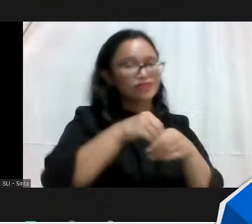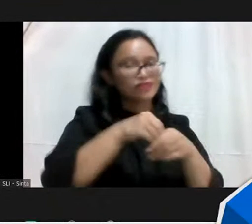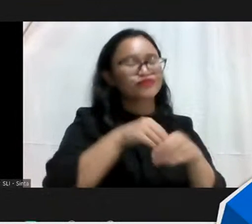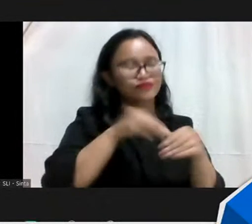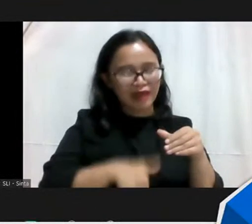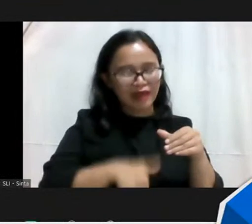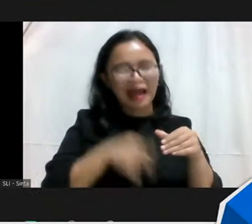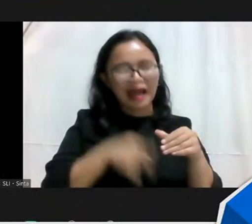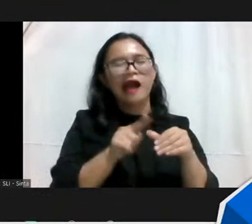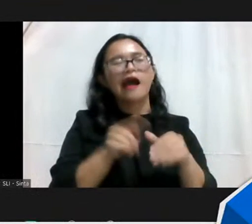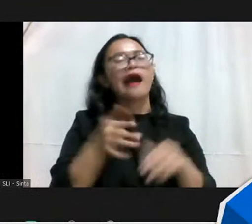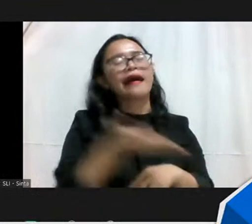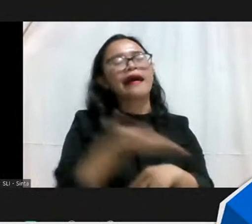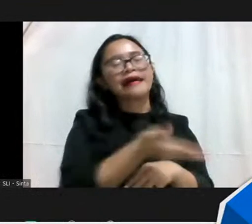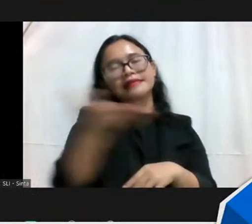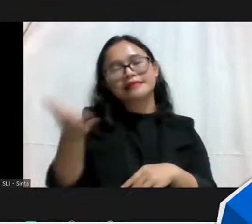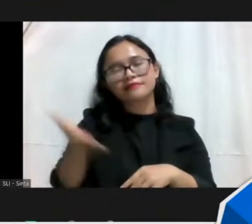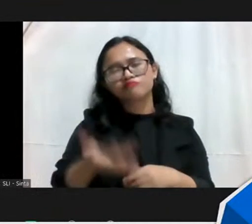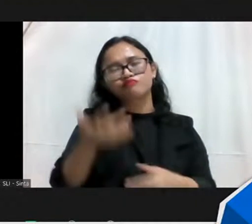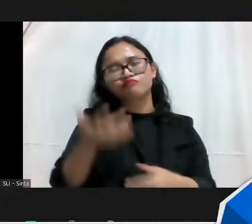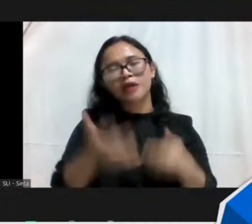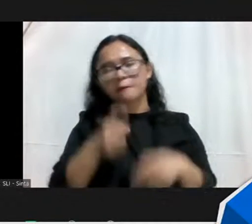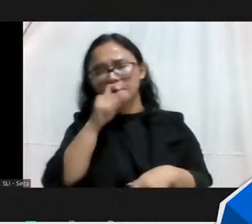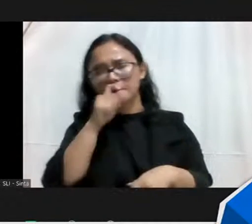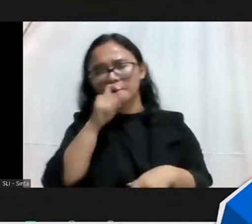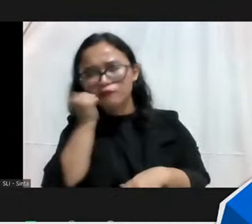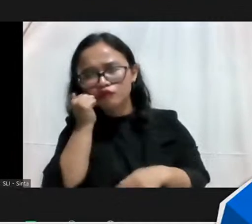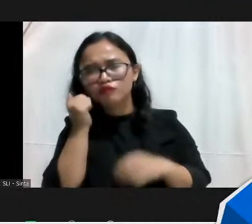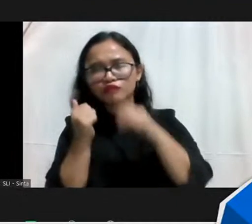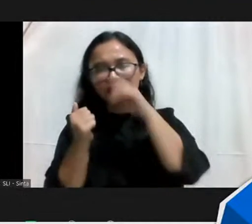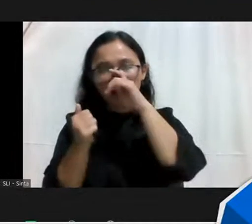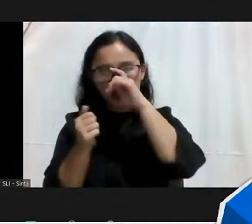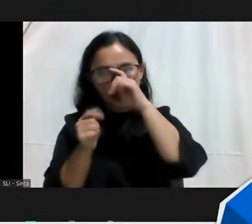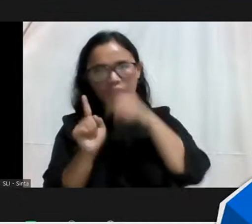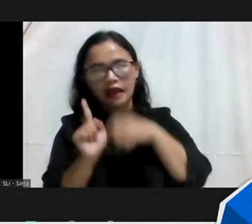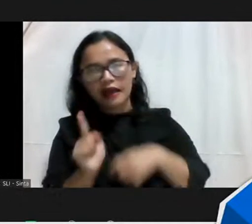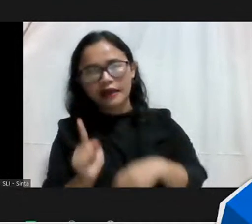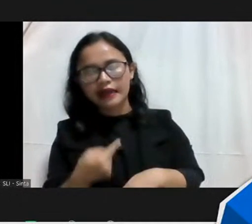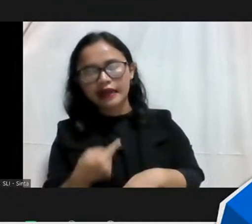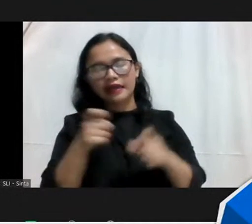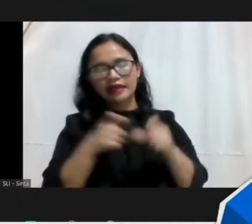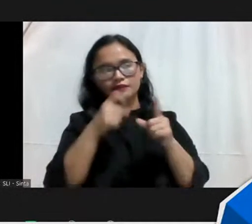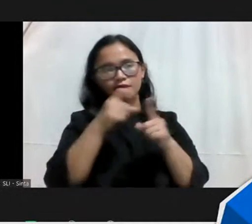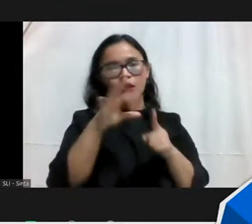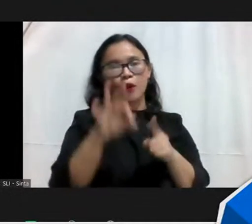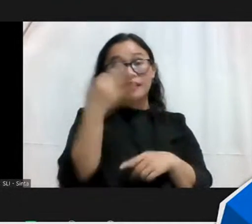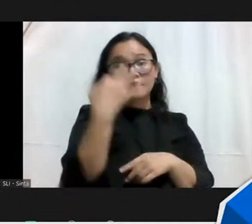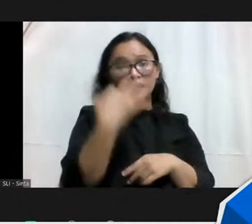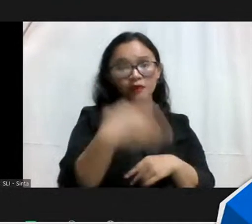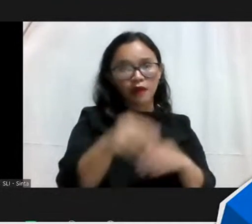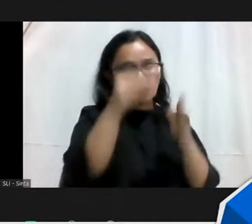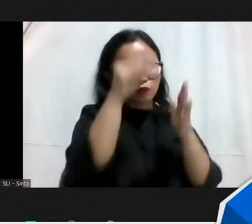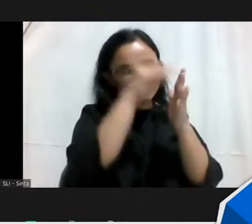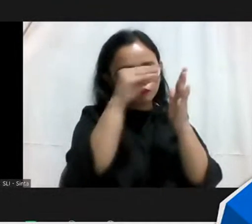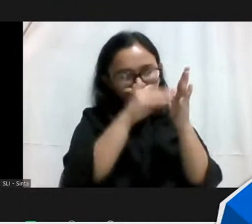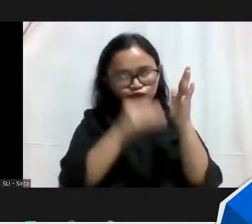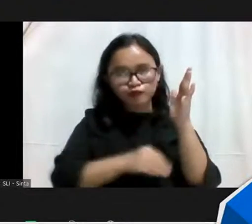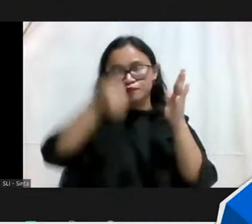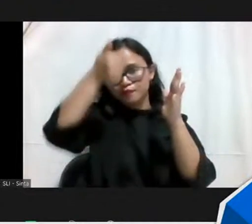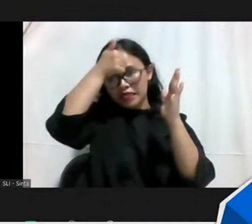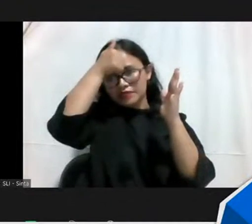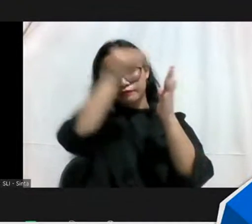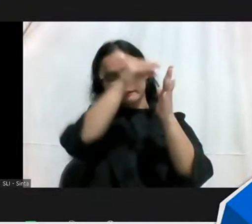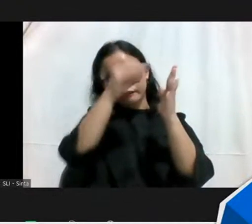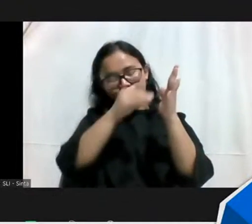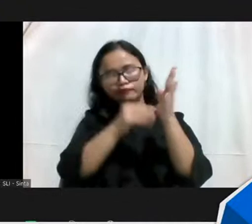teman-teman ee atau Bapak Ibu bisa lihat dari prinsip dan kriter rspo yang baru itu sudah secara jelas-jelas tahun 2018